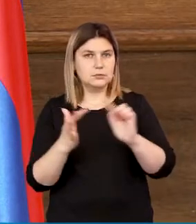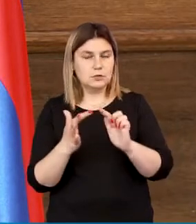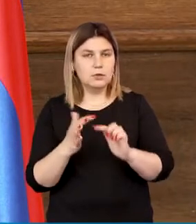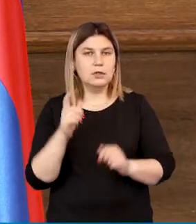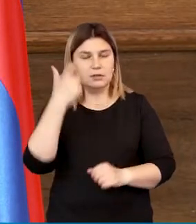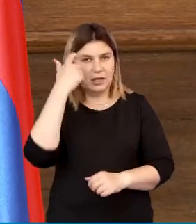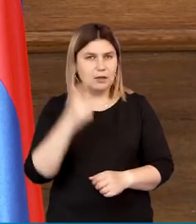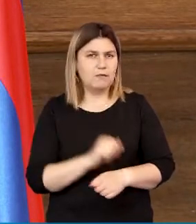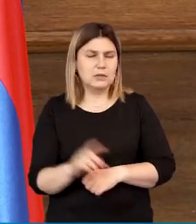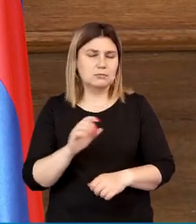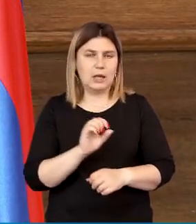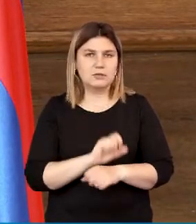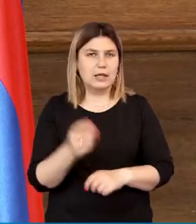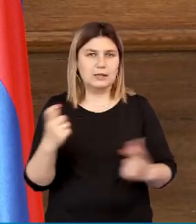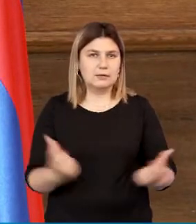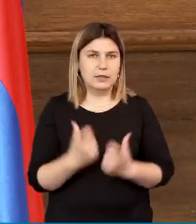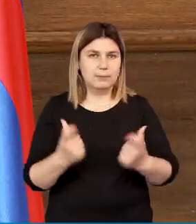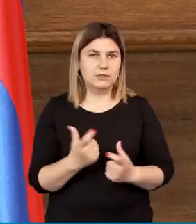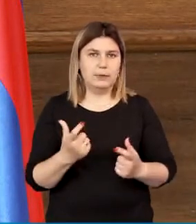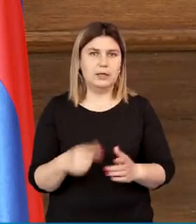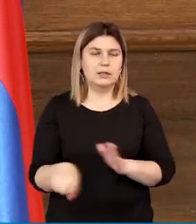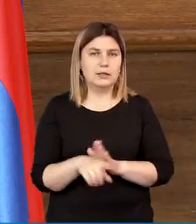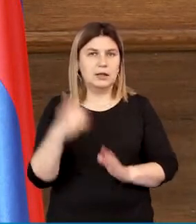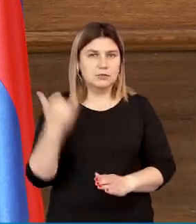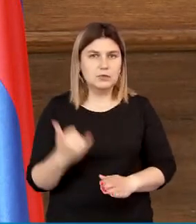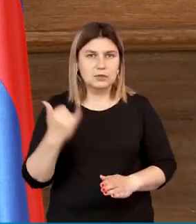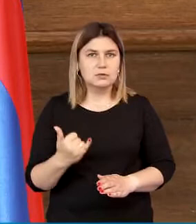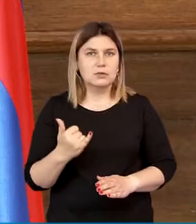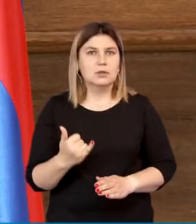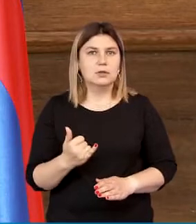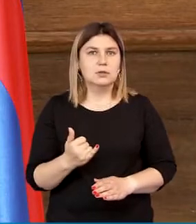temperatury naprawdę nie stanowi żadnego zagrożenia dla dziecka i